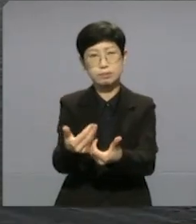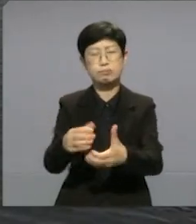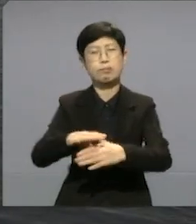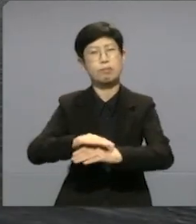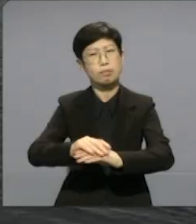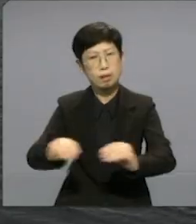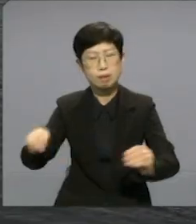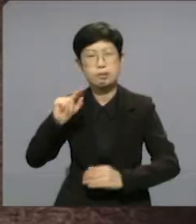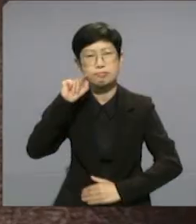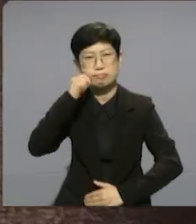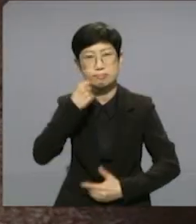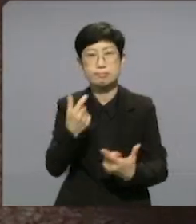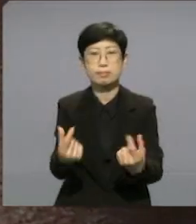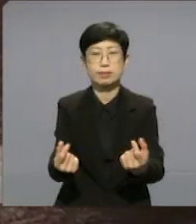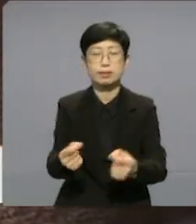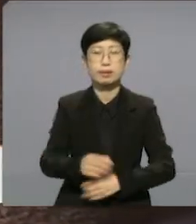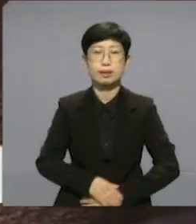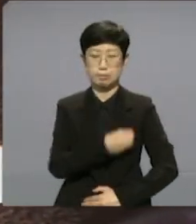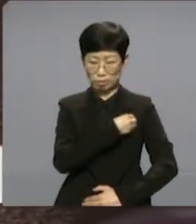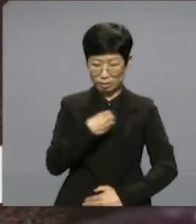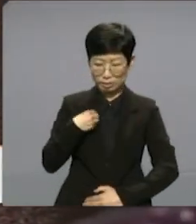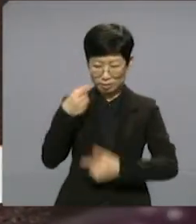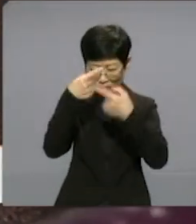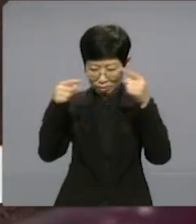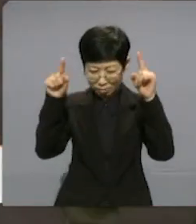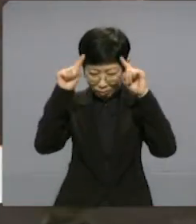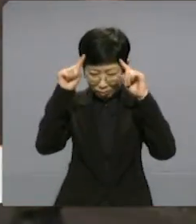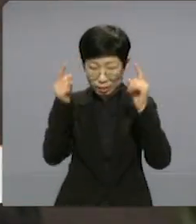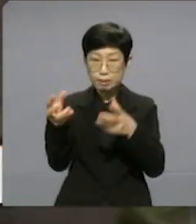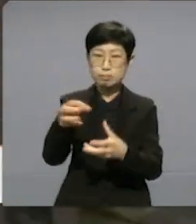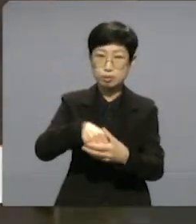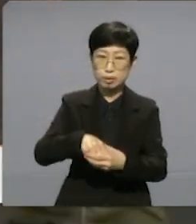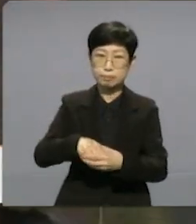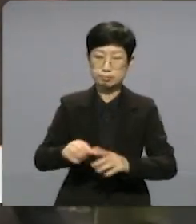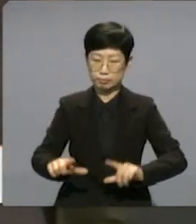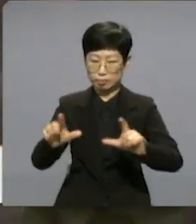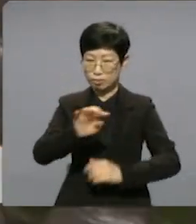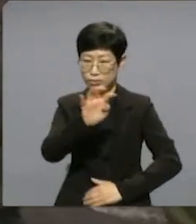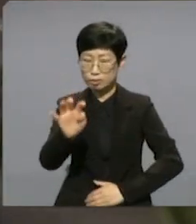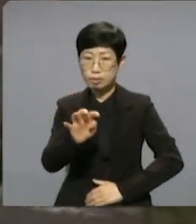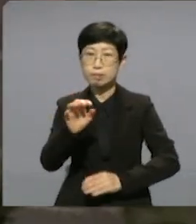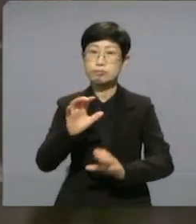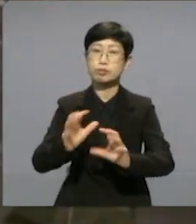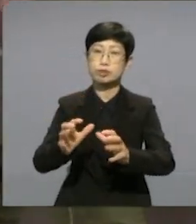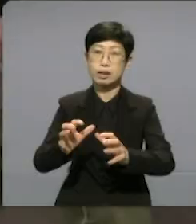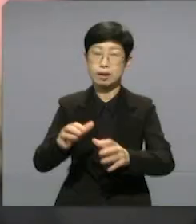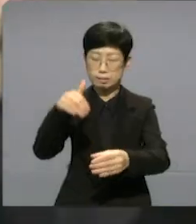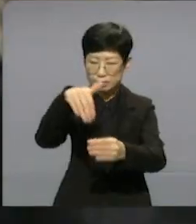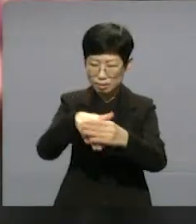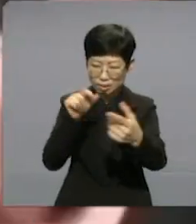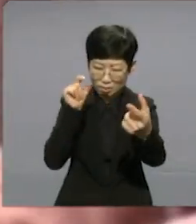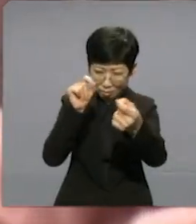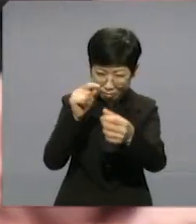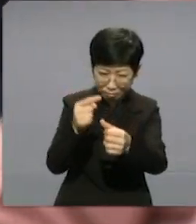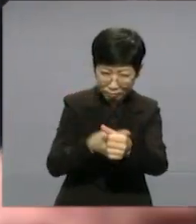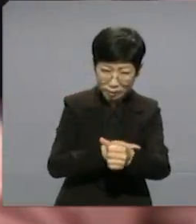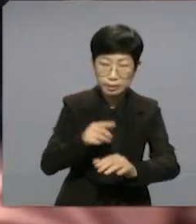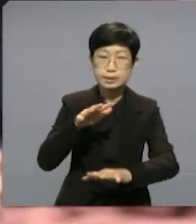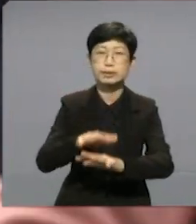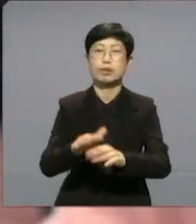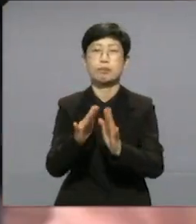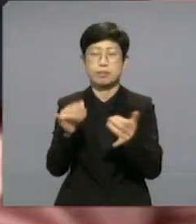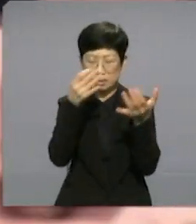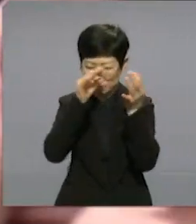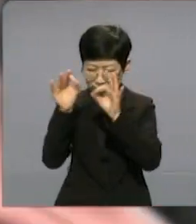것으로 보입니다 폴란드와 슬로바키아 등 동유럽 국가들이 선거를 앞두고 농민들의 눈치를 보고 있기